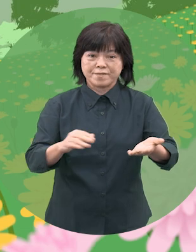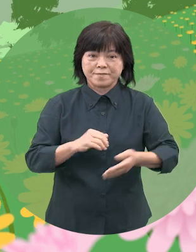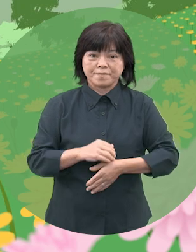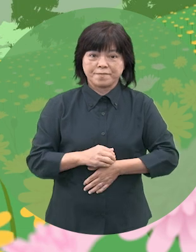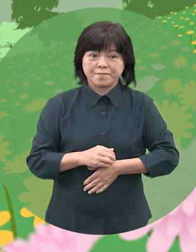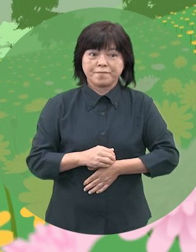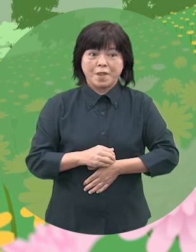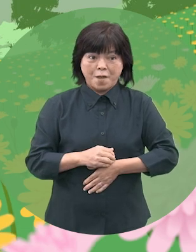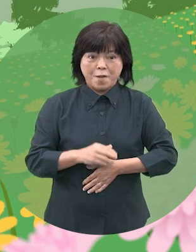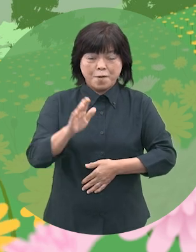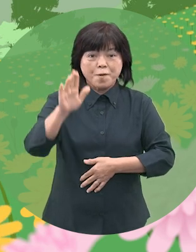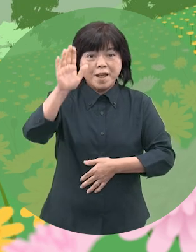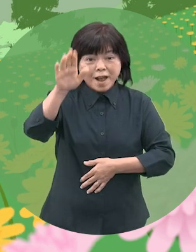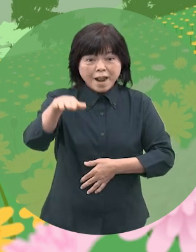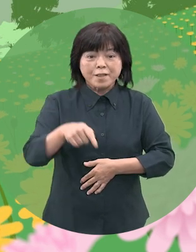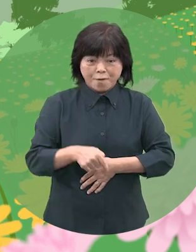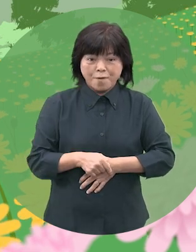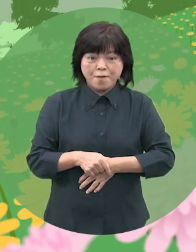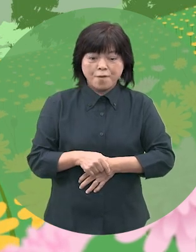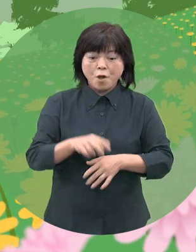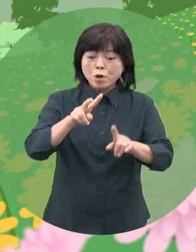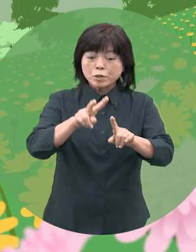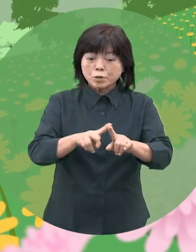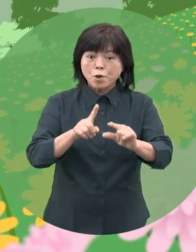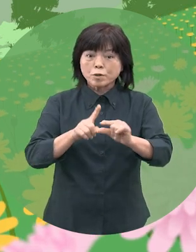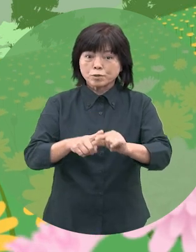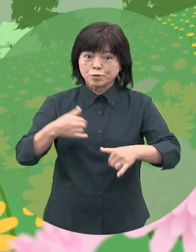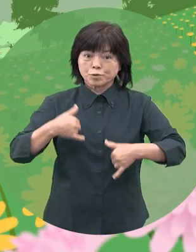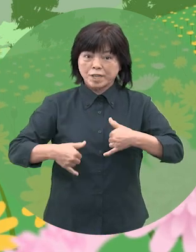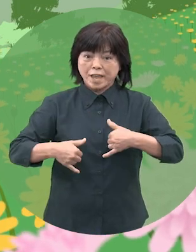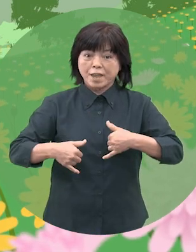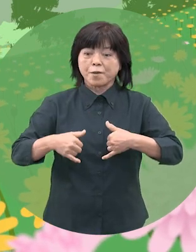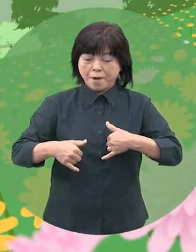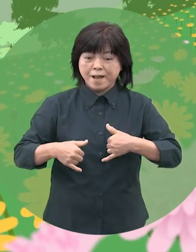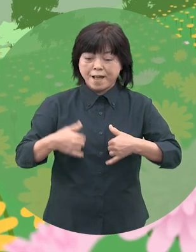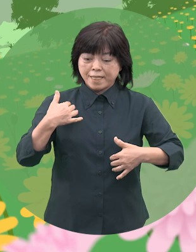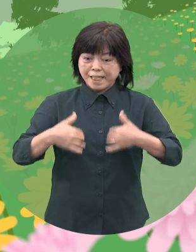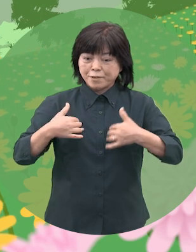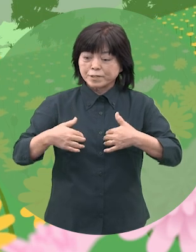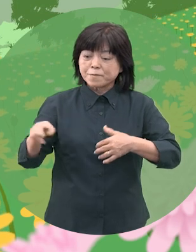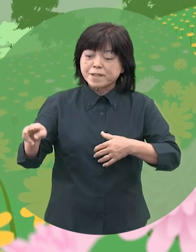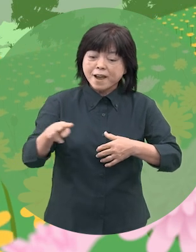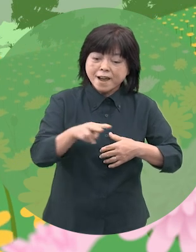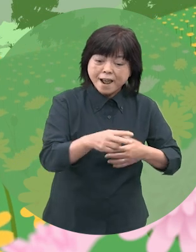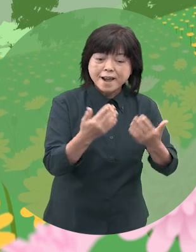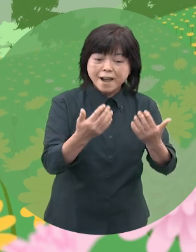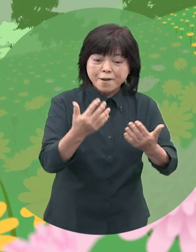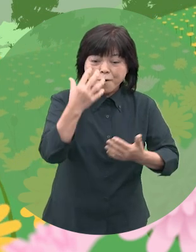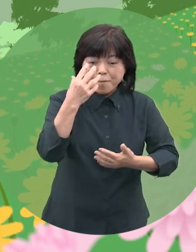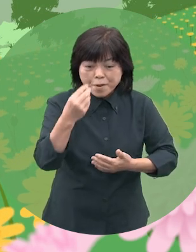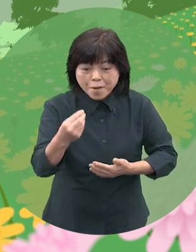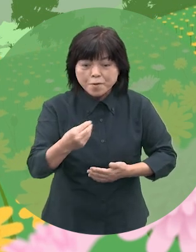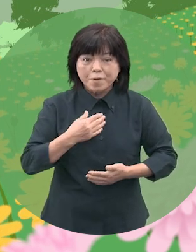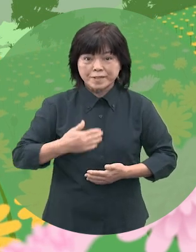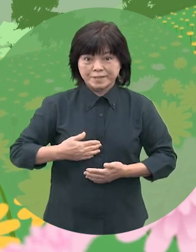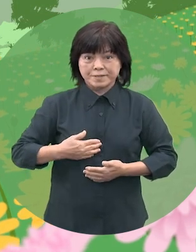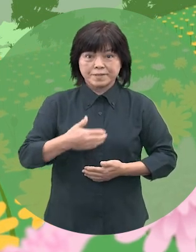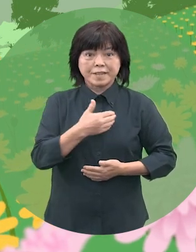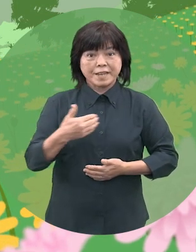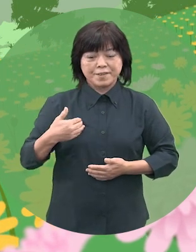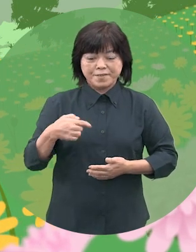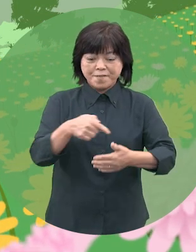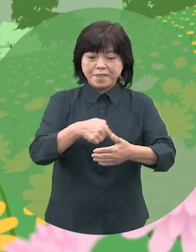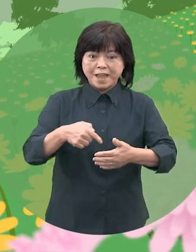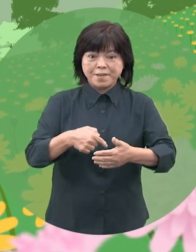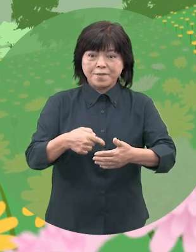にこれから進学予定の小中学生の皆さんにとって、楽しみながら学校の魅力を知ることができる内容となっている